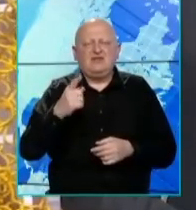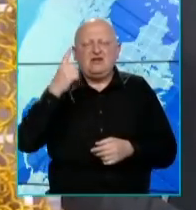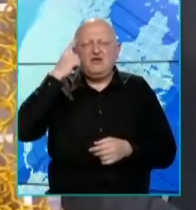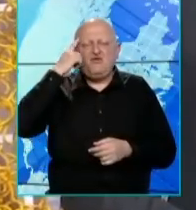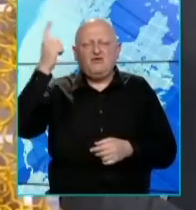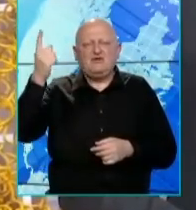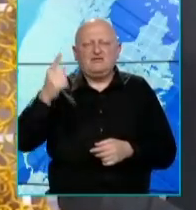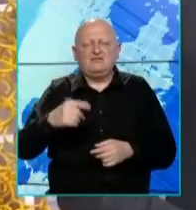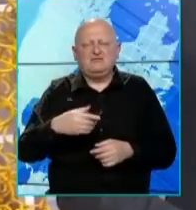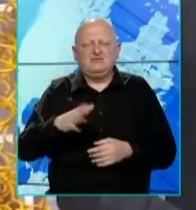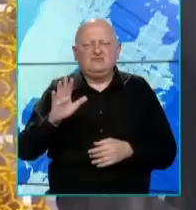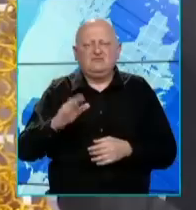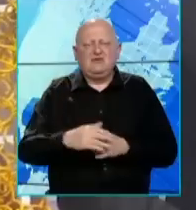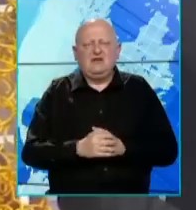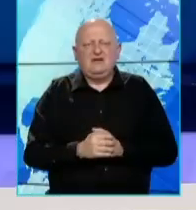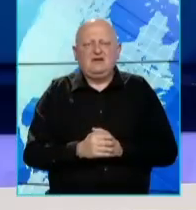ideje ignorirajte.